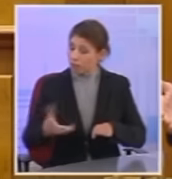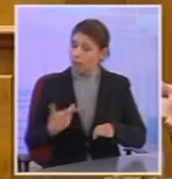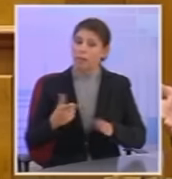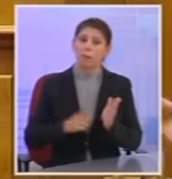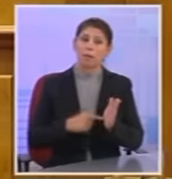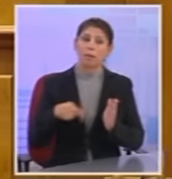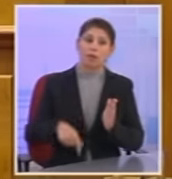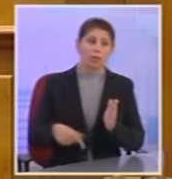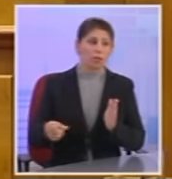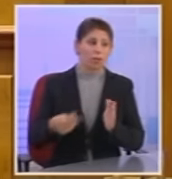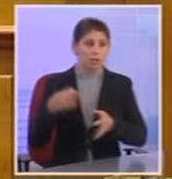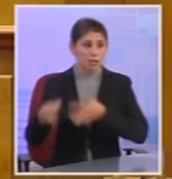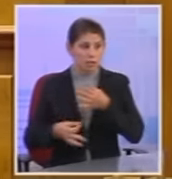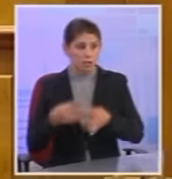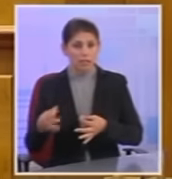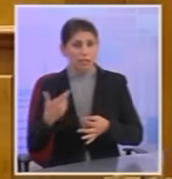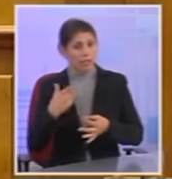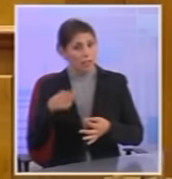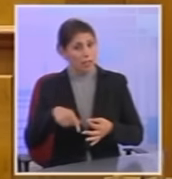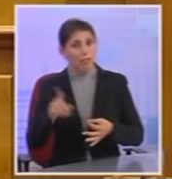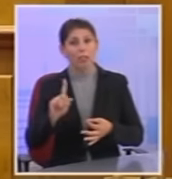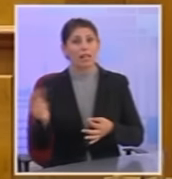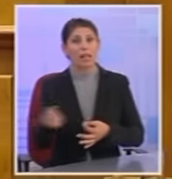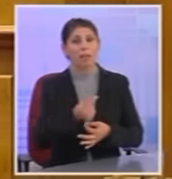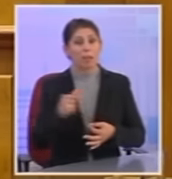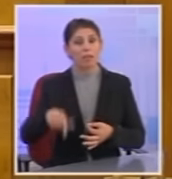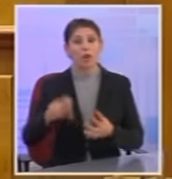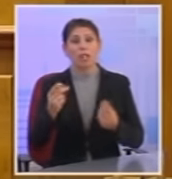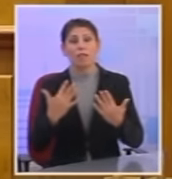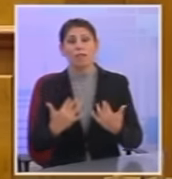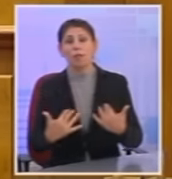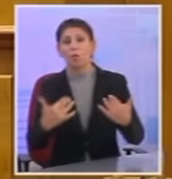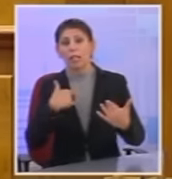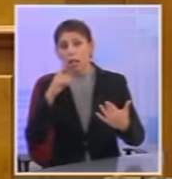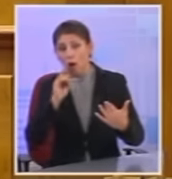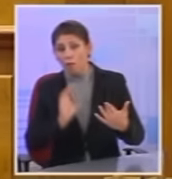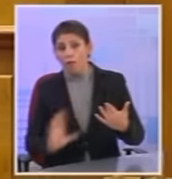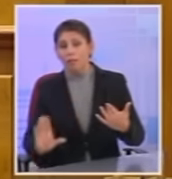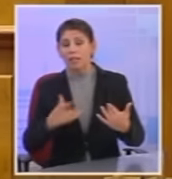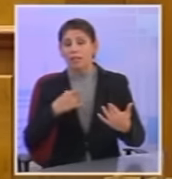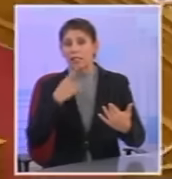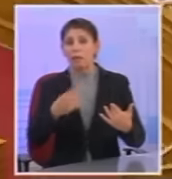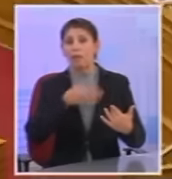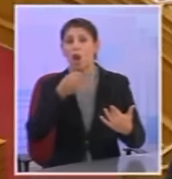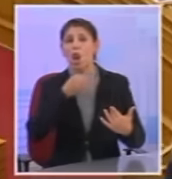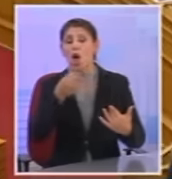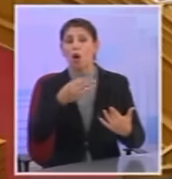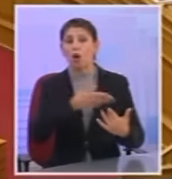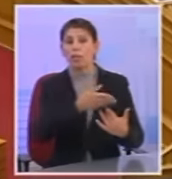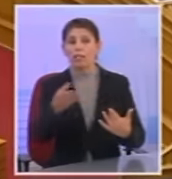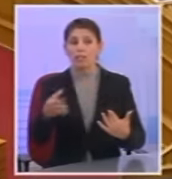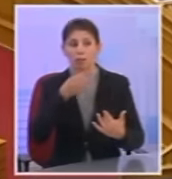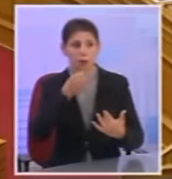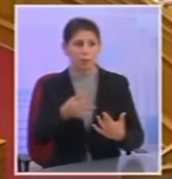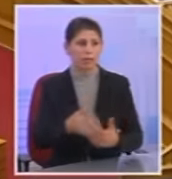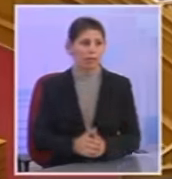πρέπει εδώ να μας αναλύσετε. Γιατί εδώ δεν είναι εκπομπή, είναι η Βουλή και οφείλετε να δώσετε λόγο σε αυτά τα οποία